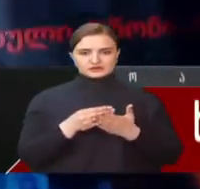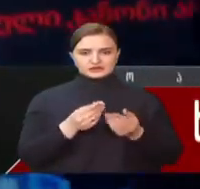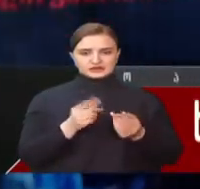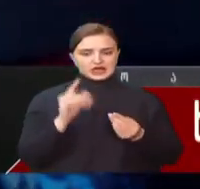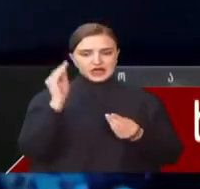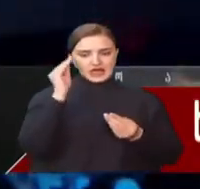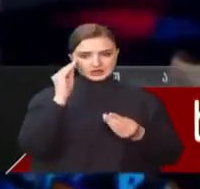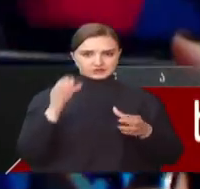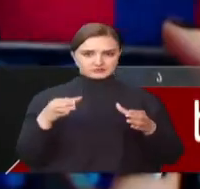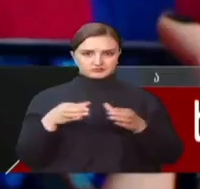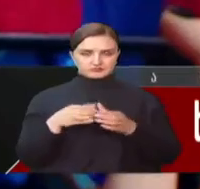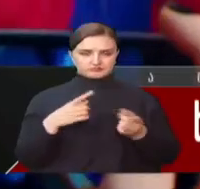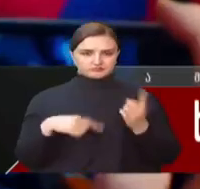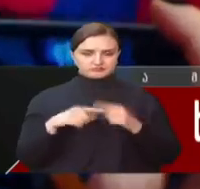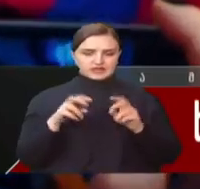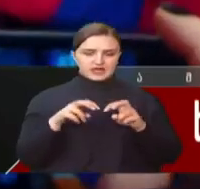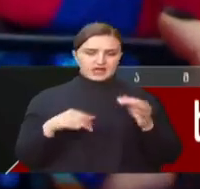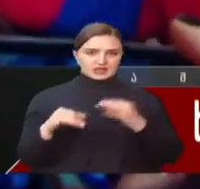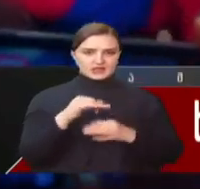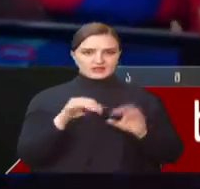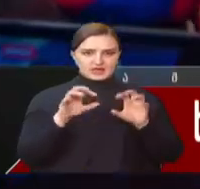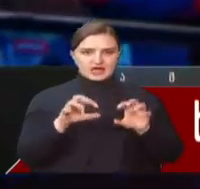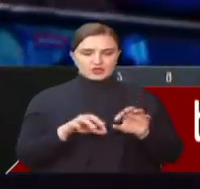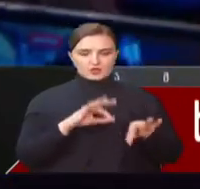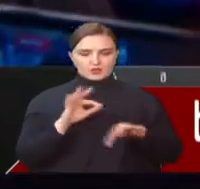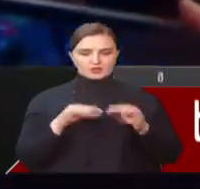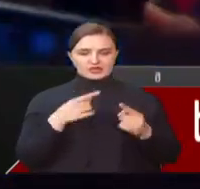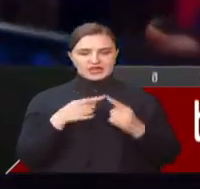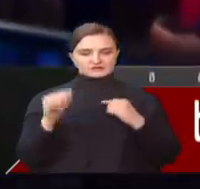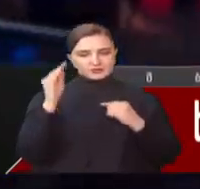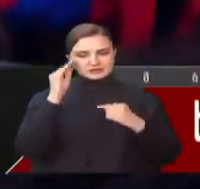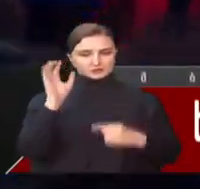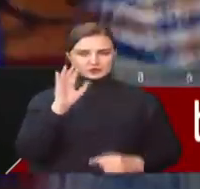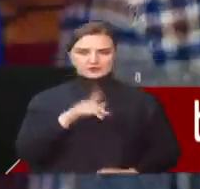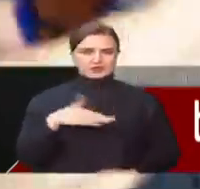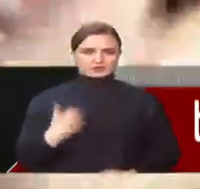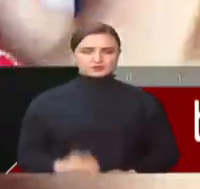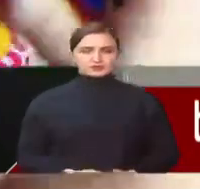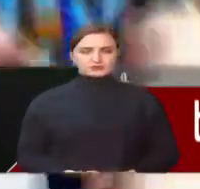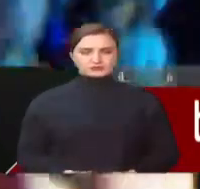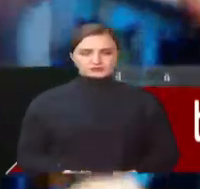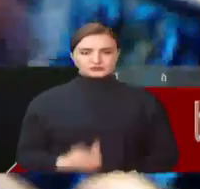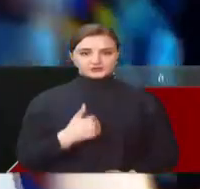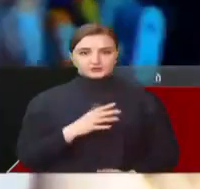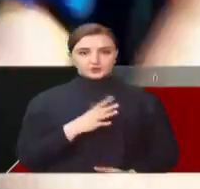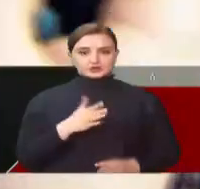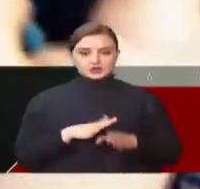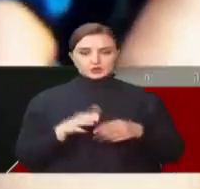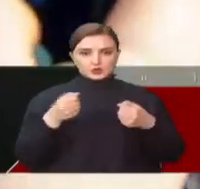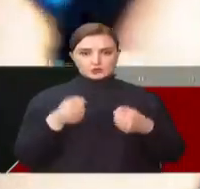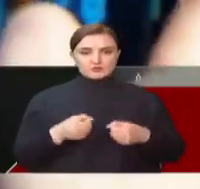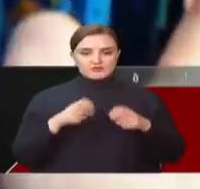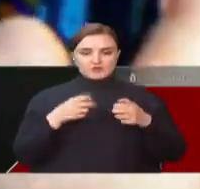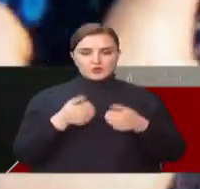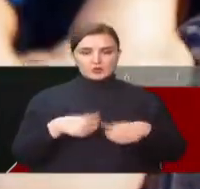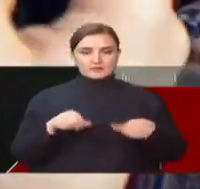აზრი შემოიკრება დარბაზში და განიხილავს კანონპროექტს ისე, რომ განსხვავებული კრიტიკული აზრის მოსმენაც კი არ უნდა. Ჩვენ გქონდა სრული უფლება, რომ შევსულიყავით